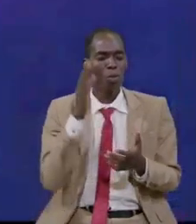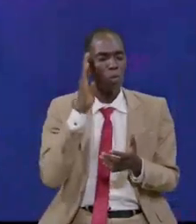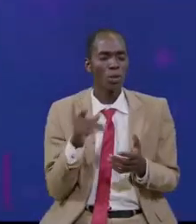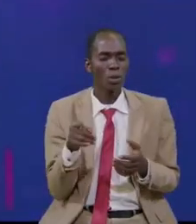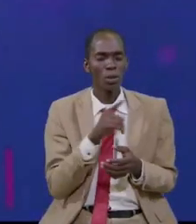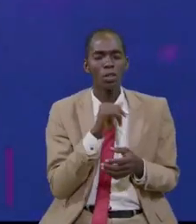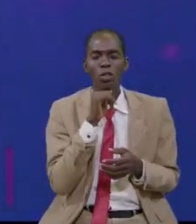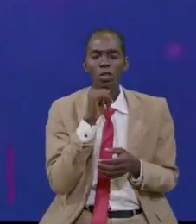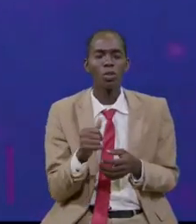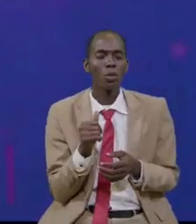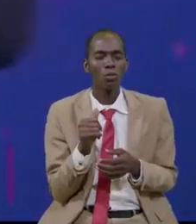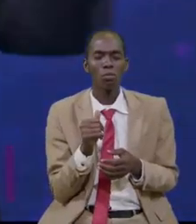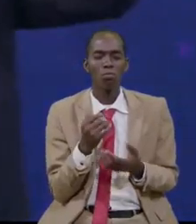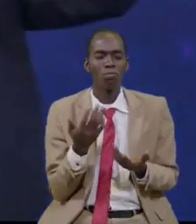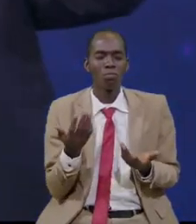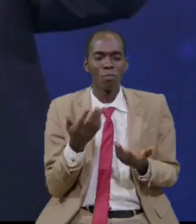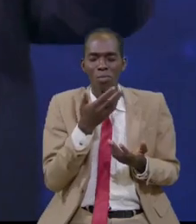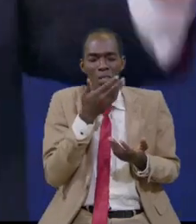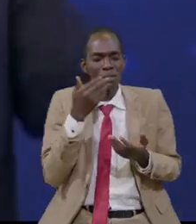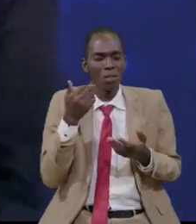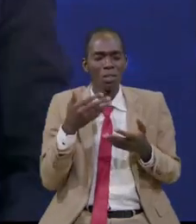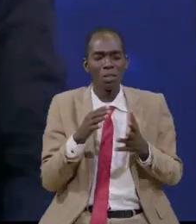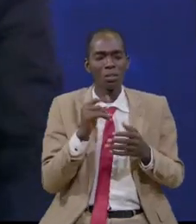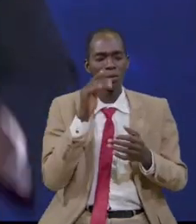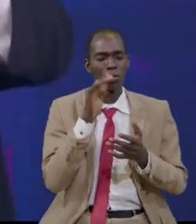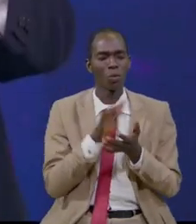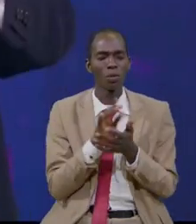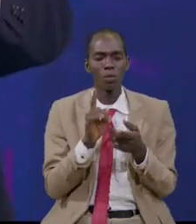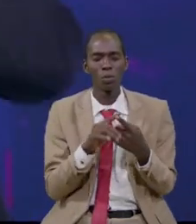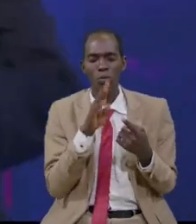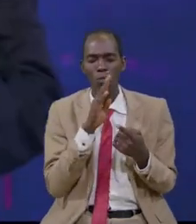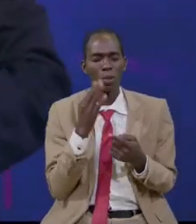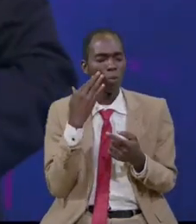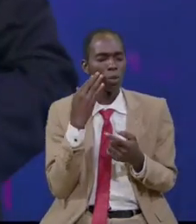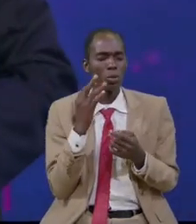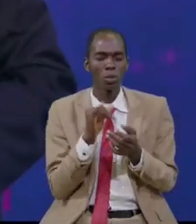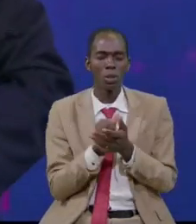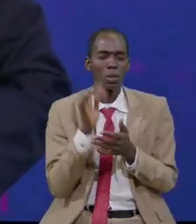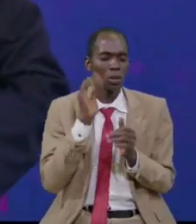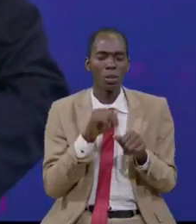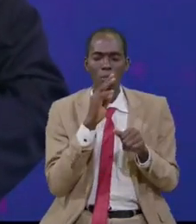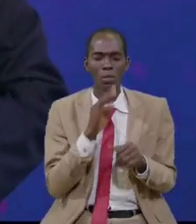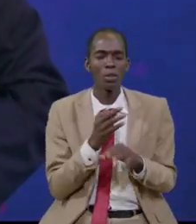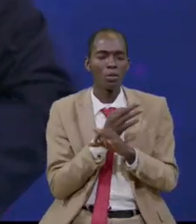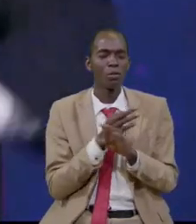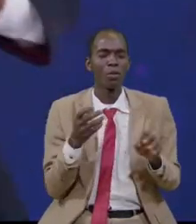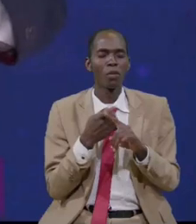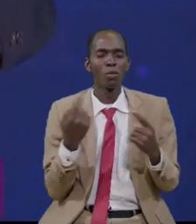Ils préfèrent même que leur femme soit loin pour qu'ils soient libres de péché et libres d'aller en enfer.